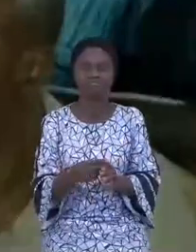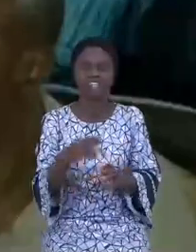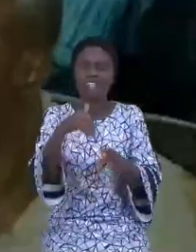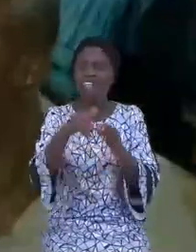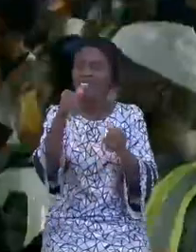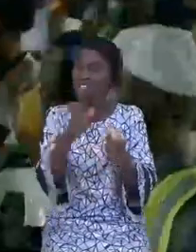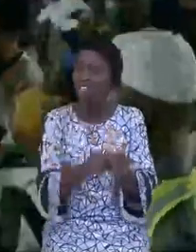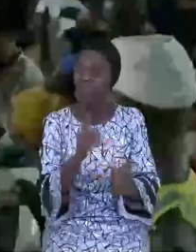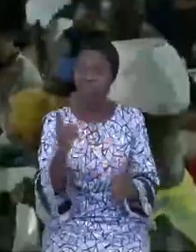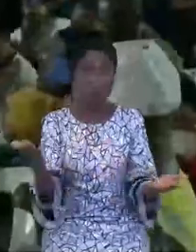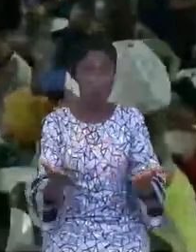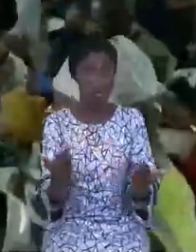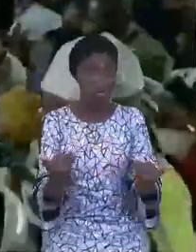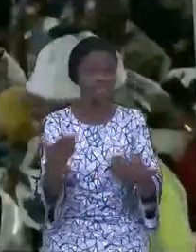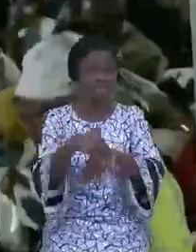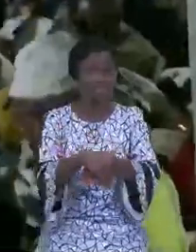dans la vie de tous ceux qui sont là,